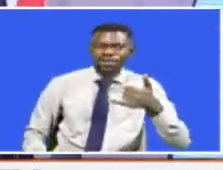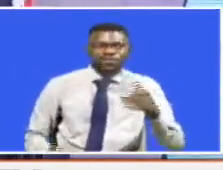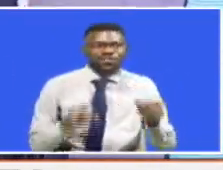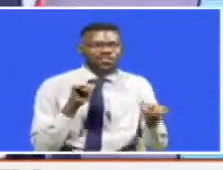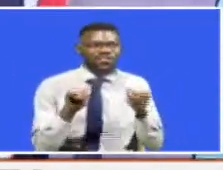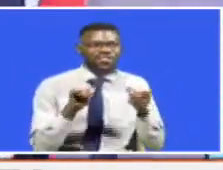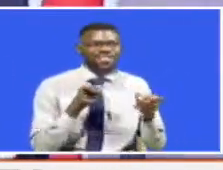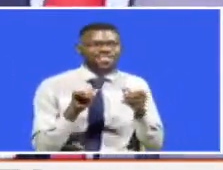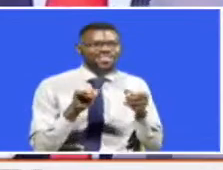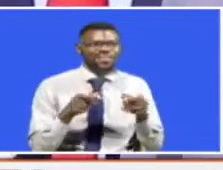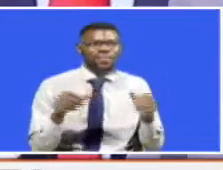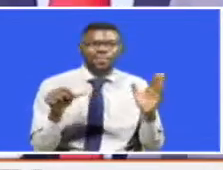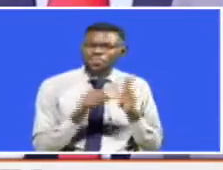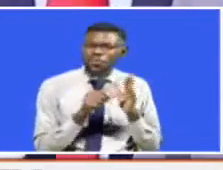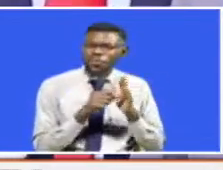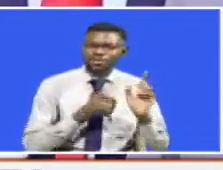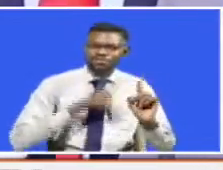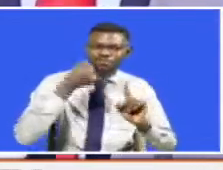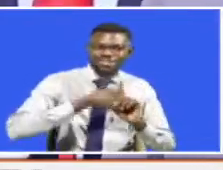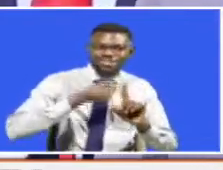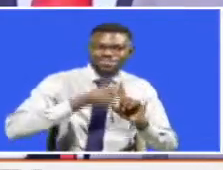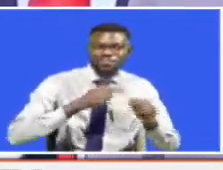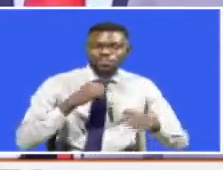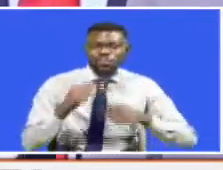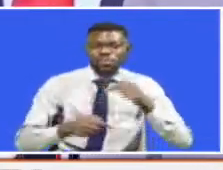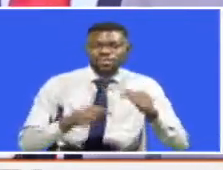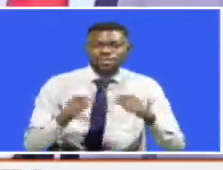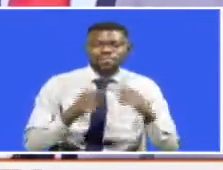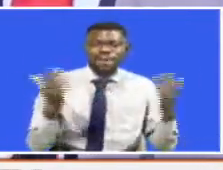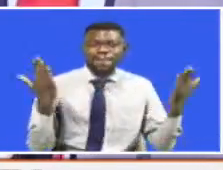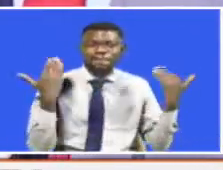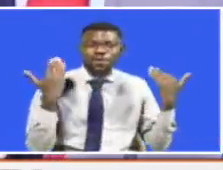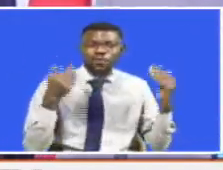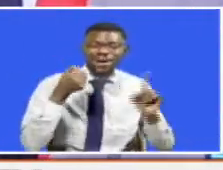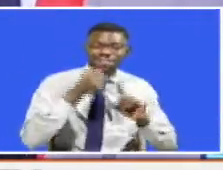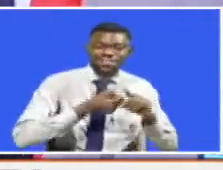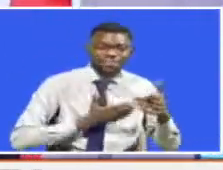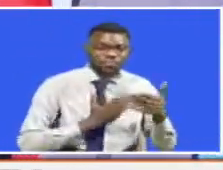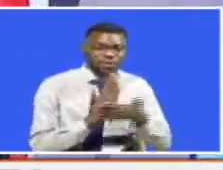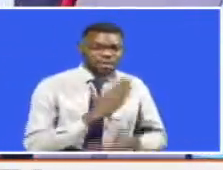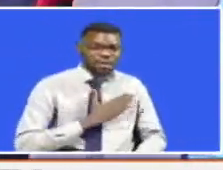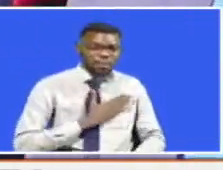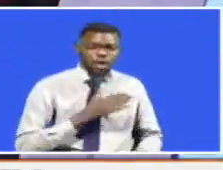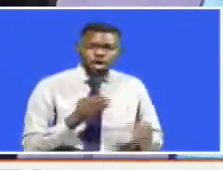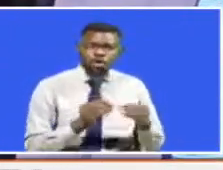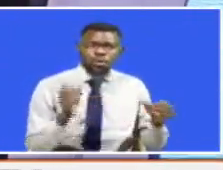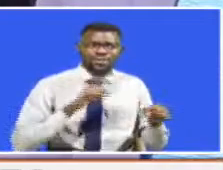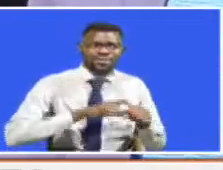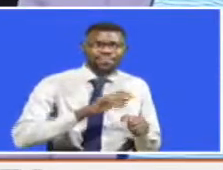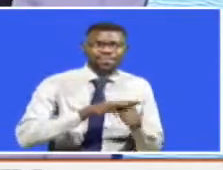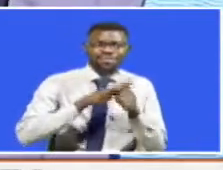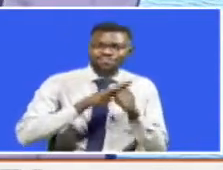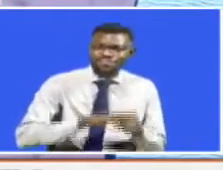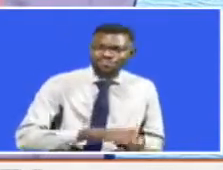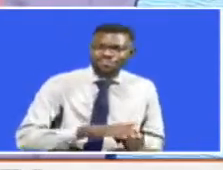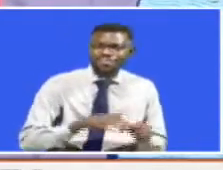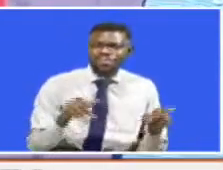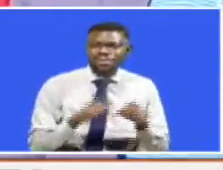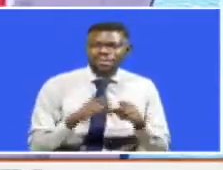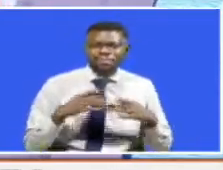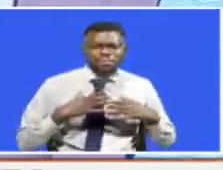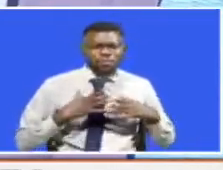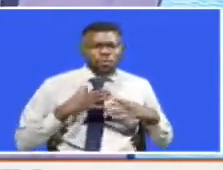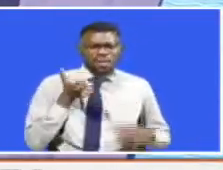continues and as Marians we are going to fight for our rights because we've been violated for the longest time and we've been